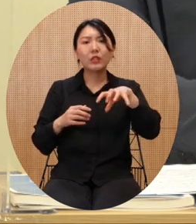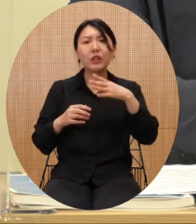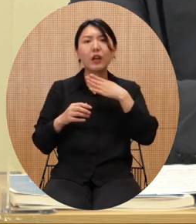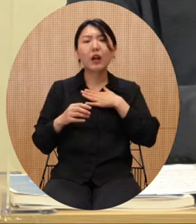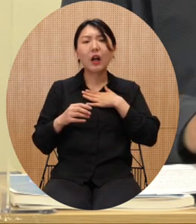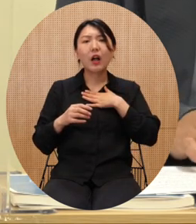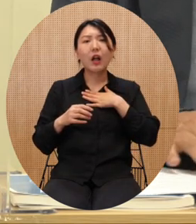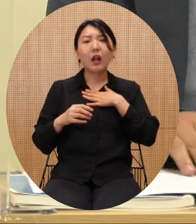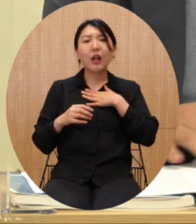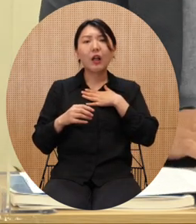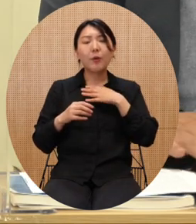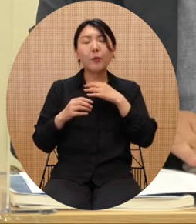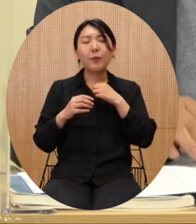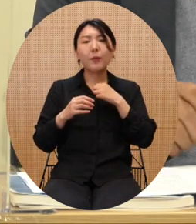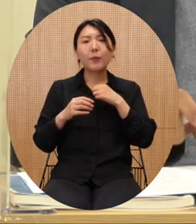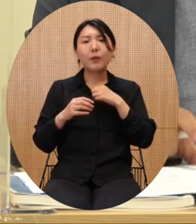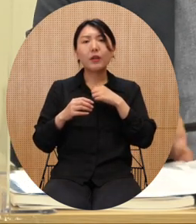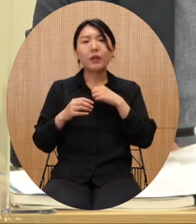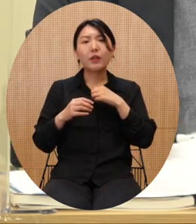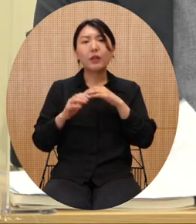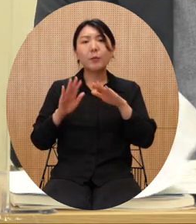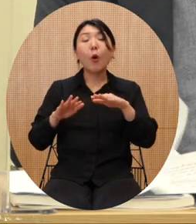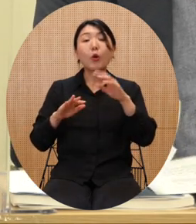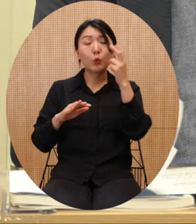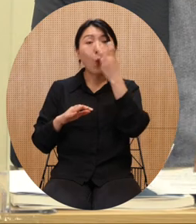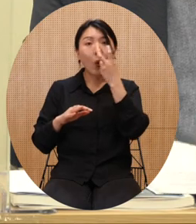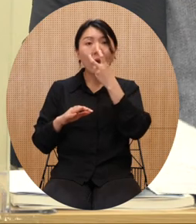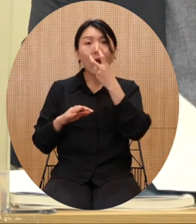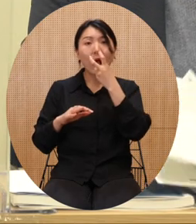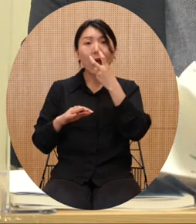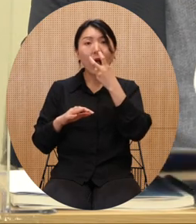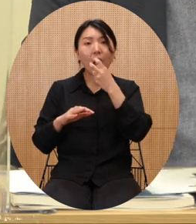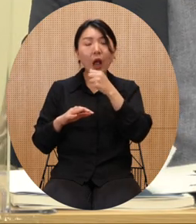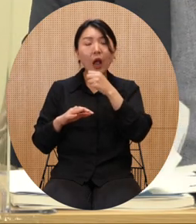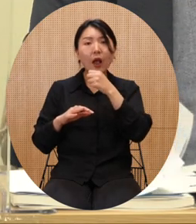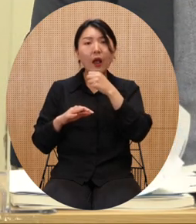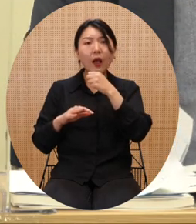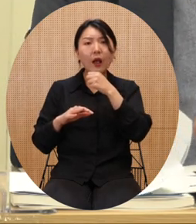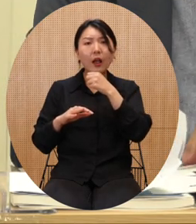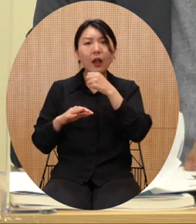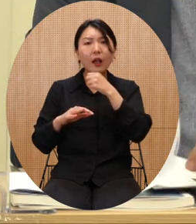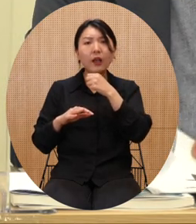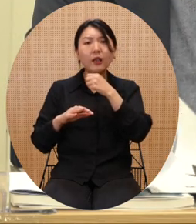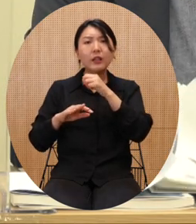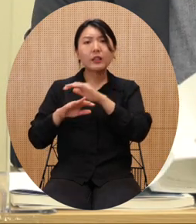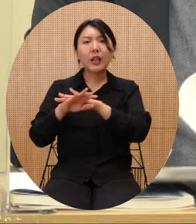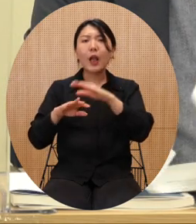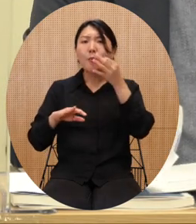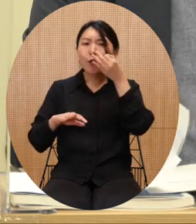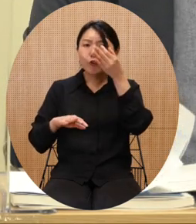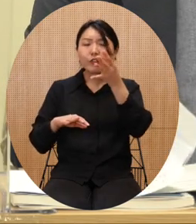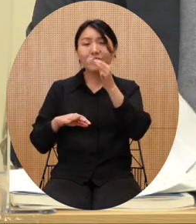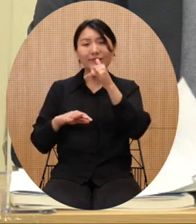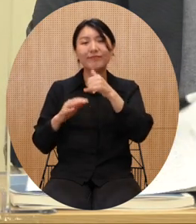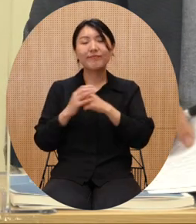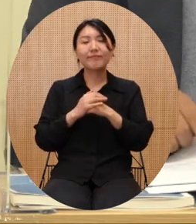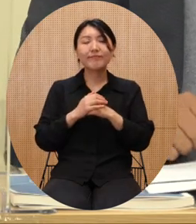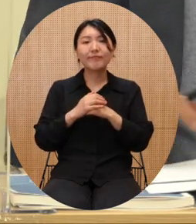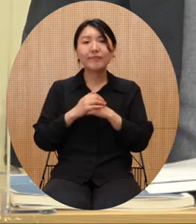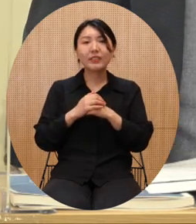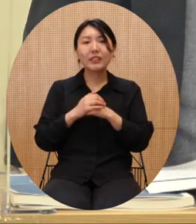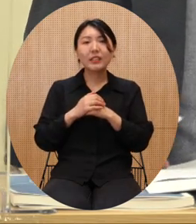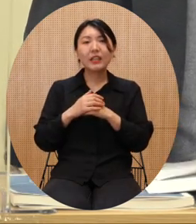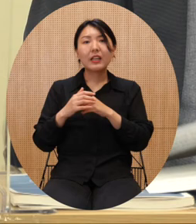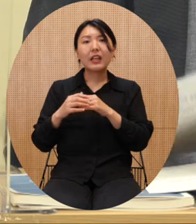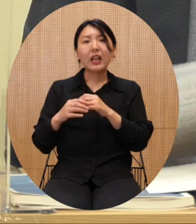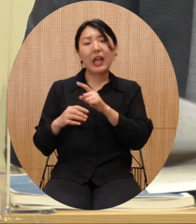현장에서 체감하는 아동주거비 정책은 우리 그 이번 조사 결과로도 굉장히 잘 보여지고 있는 것